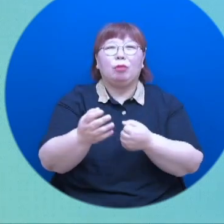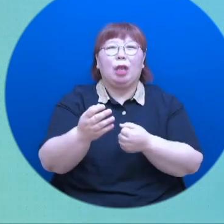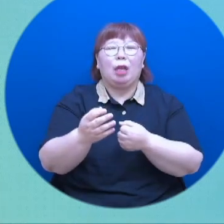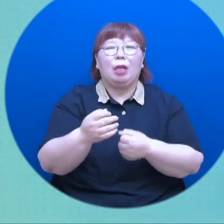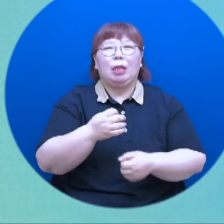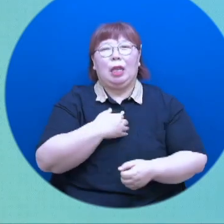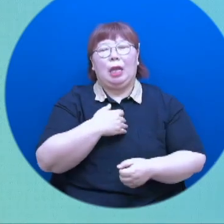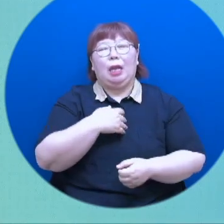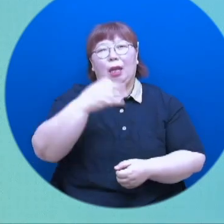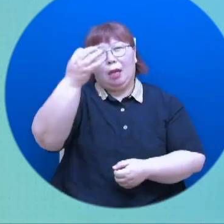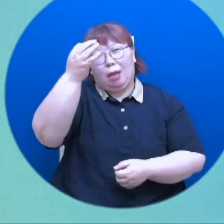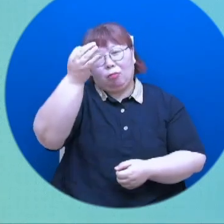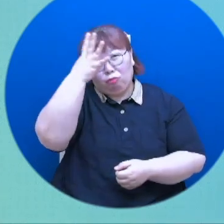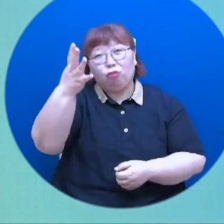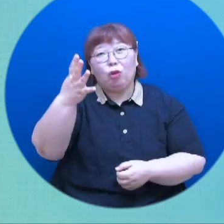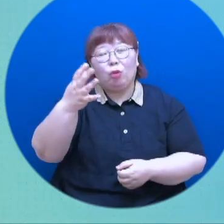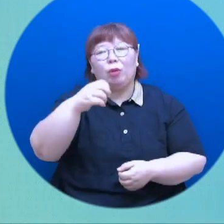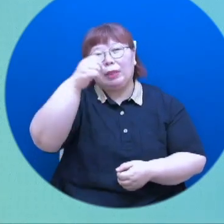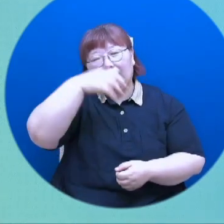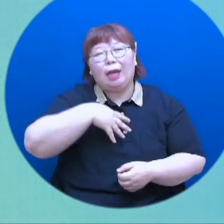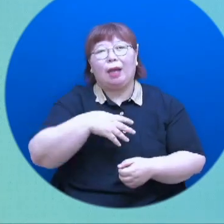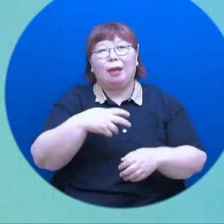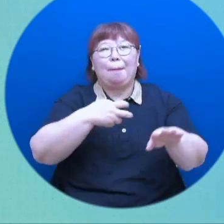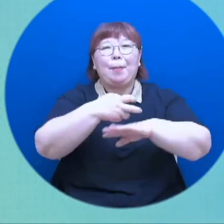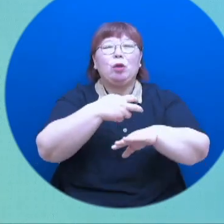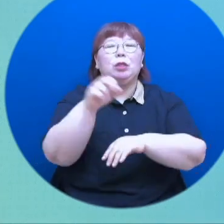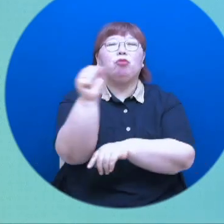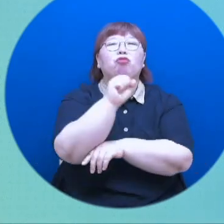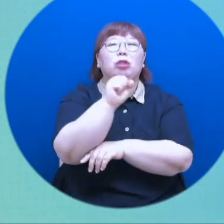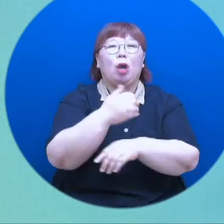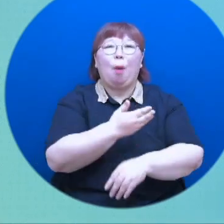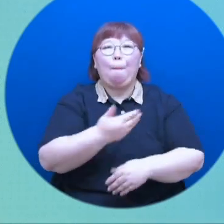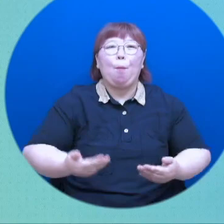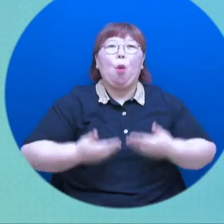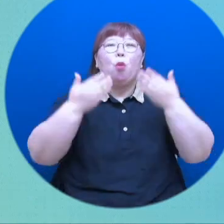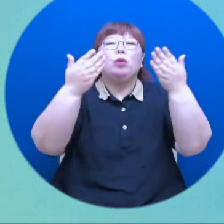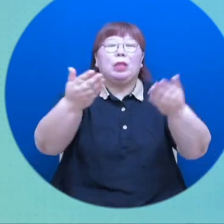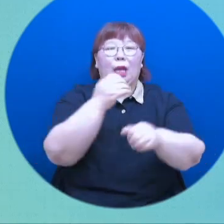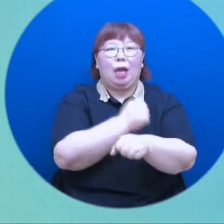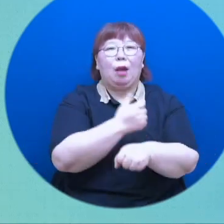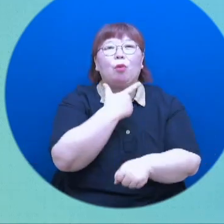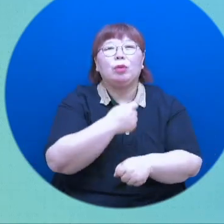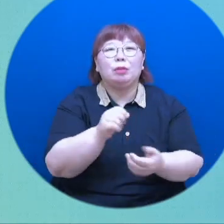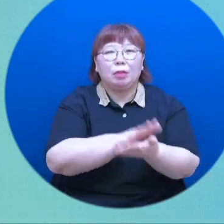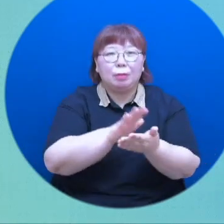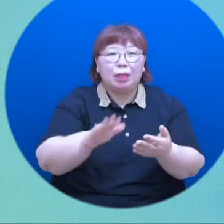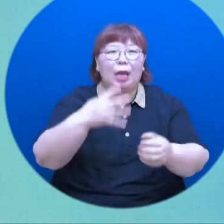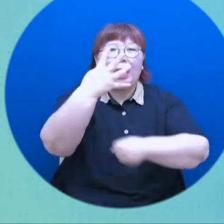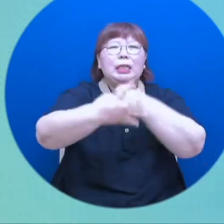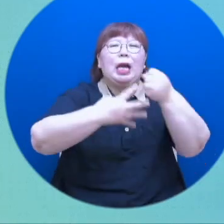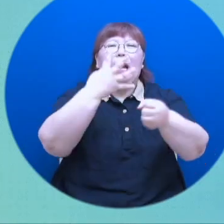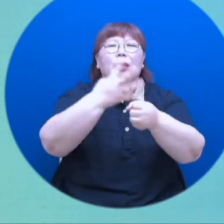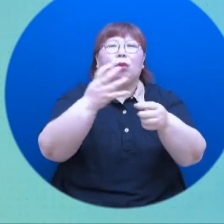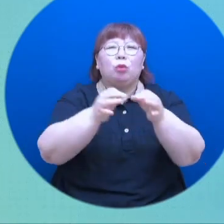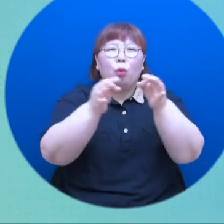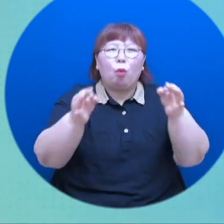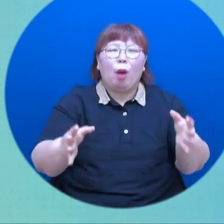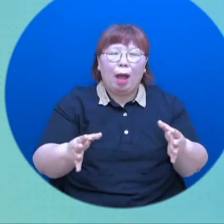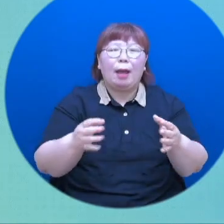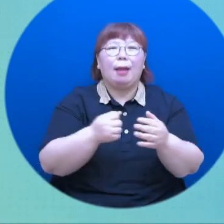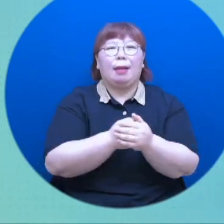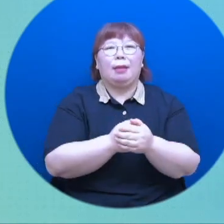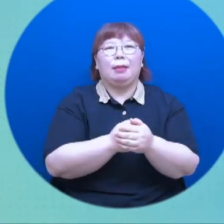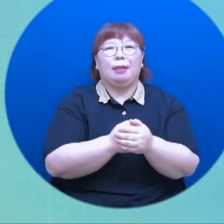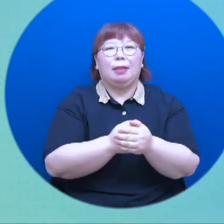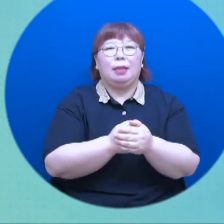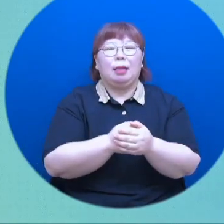될까요? 그러니까 그러면 하거라. 그리하여 4년 동안은 무료로 운전하고 있는데 어느 날 예배를 드리고